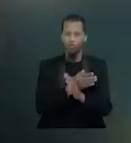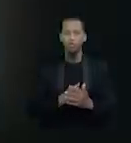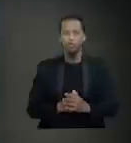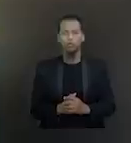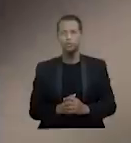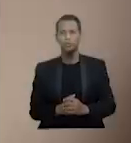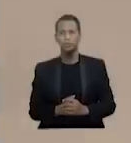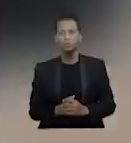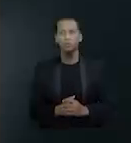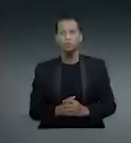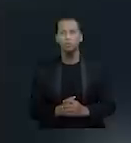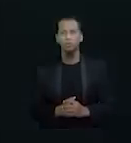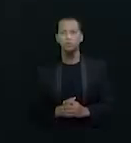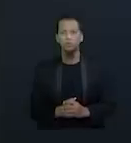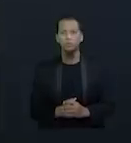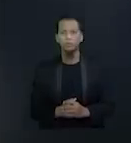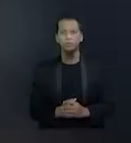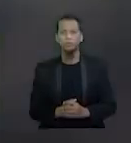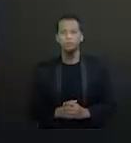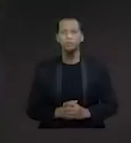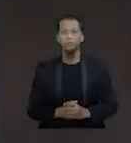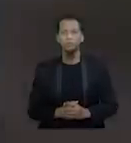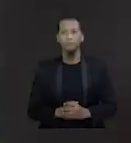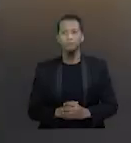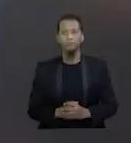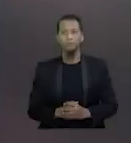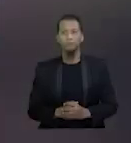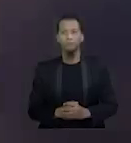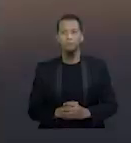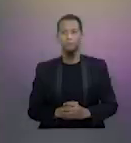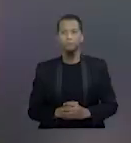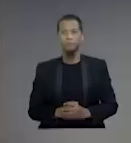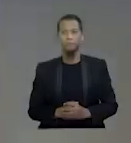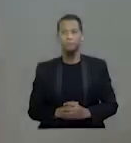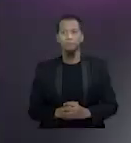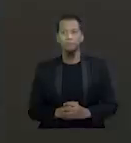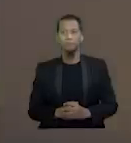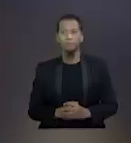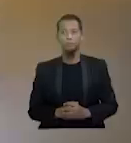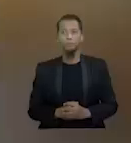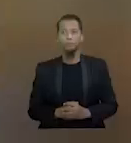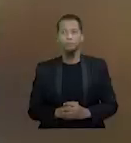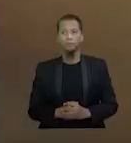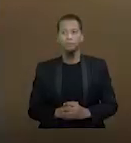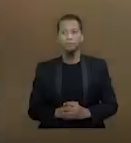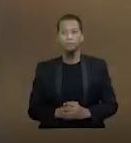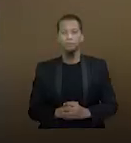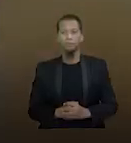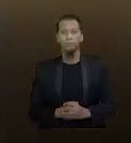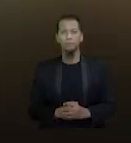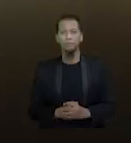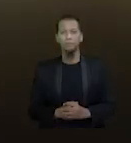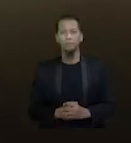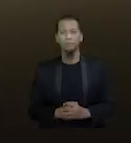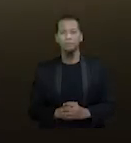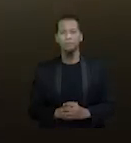hingga sebagian berteriak histeris. Sebagian pengunjung langsung berusaha menyelamatkan pengunjung lain yang tertimpa bagian wahana. Kedua korban termasuk